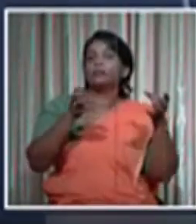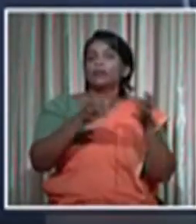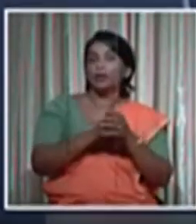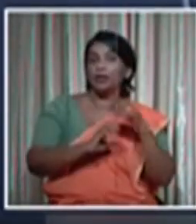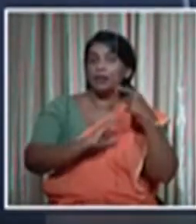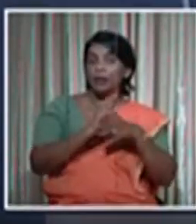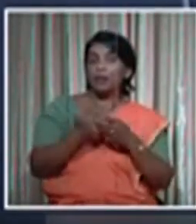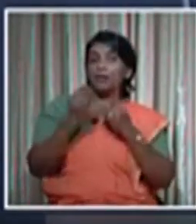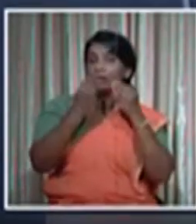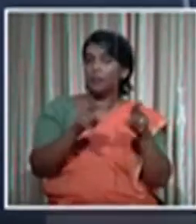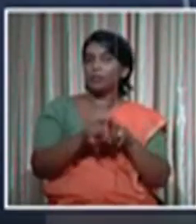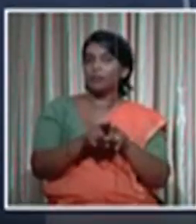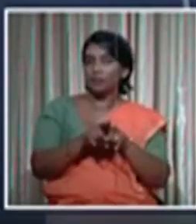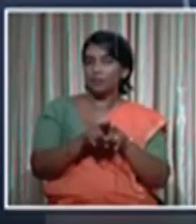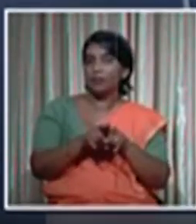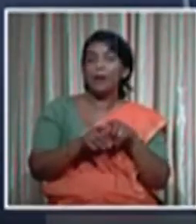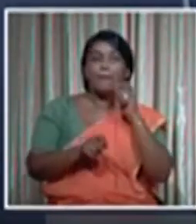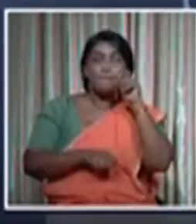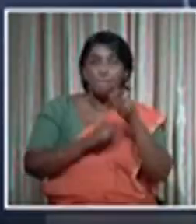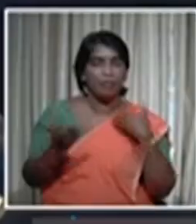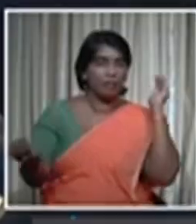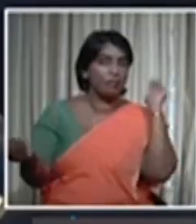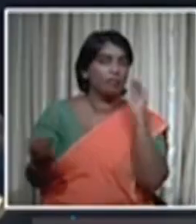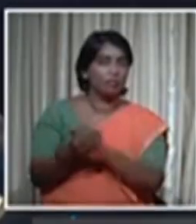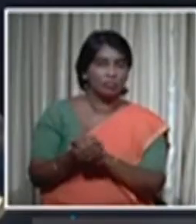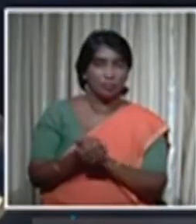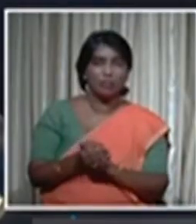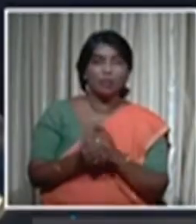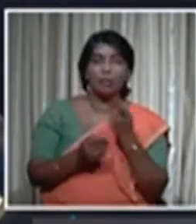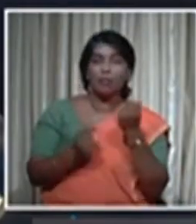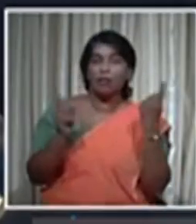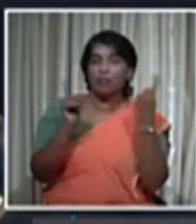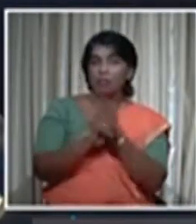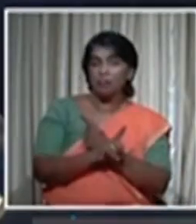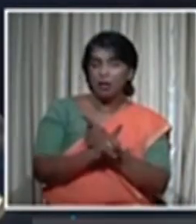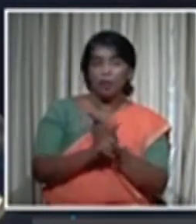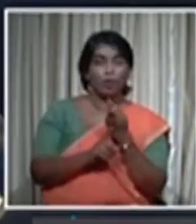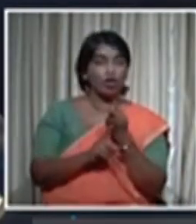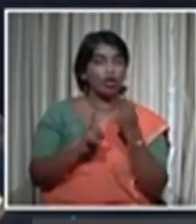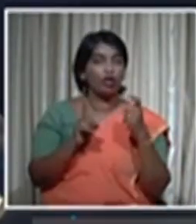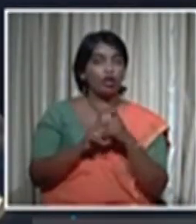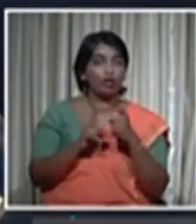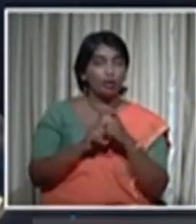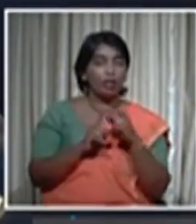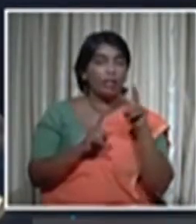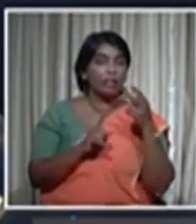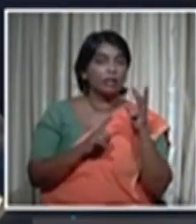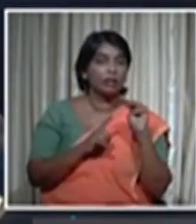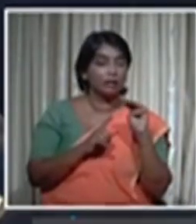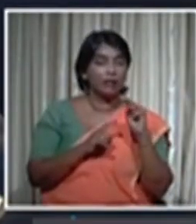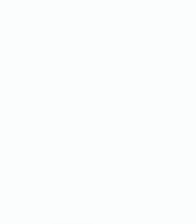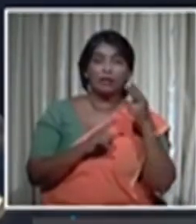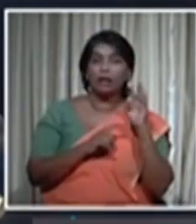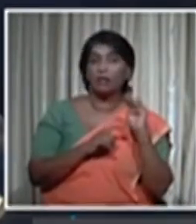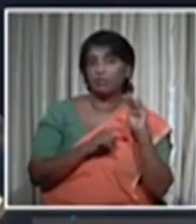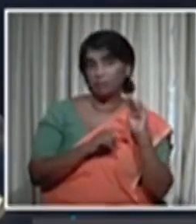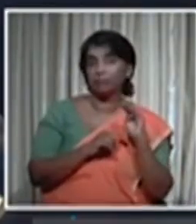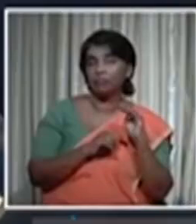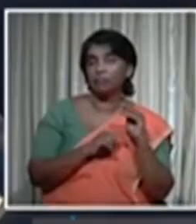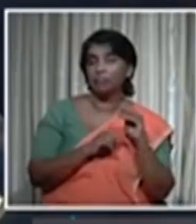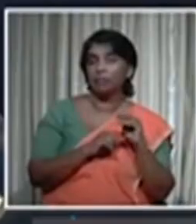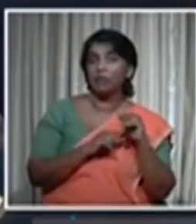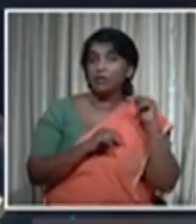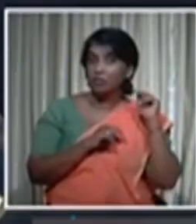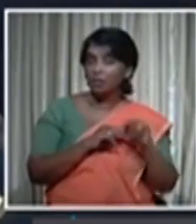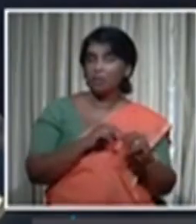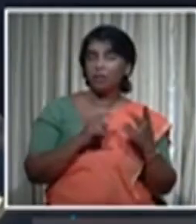මේකට බාර දෙන්න ඕන කියන තැනට ජනතාව තල්ලු වෙනවා මනි එක්ස්චේන්ජ් එකෙන් රුපිය ඩොලරක 230ට 240ට දැන් අරගෙන හිටියා